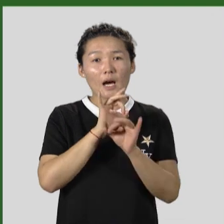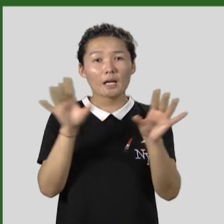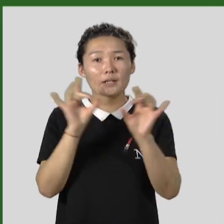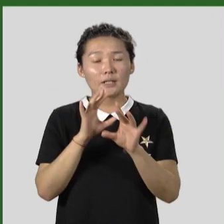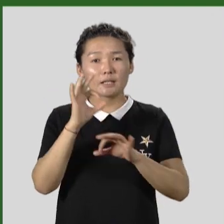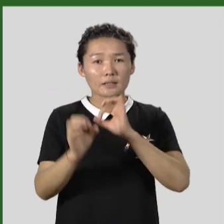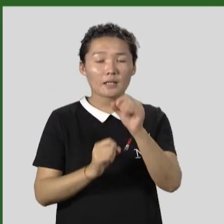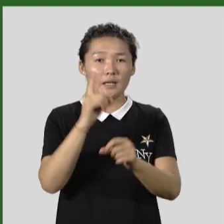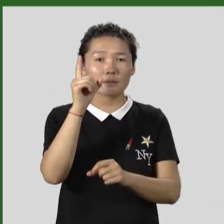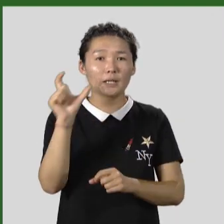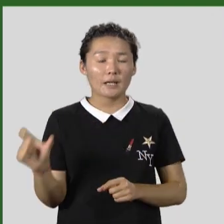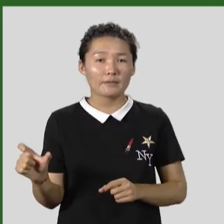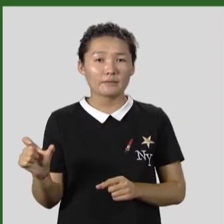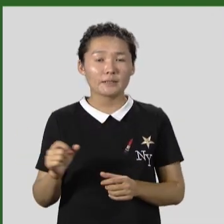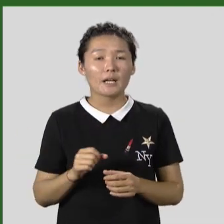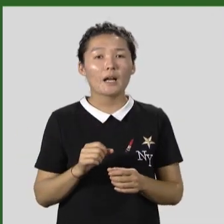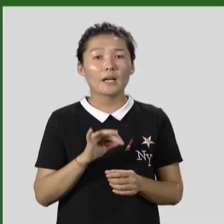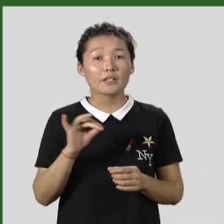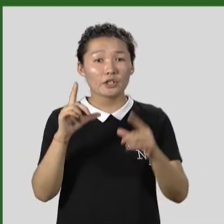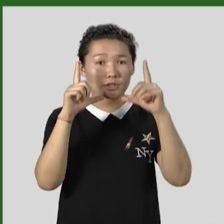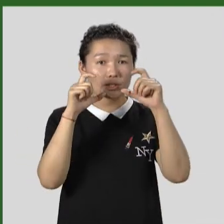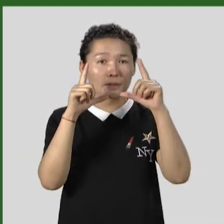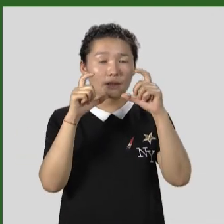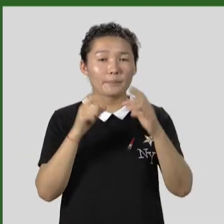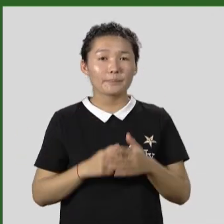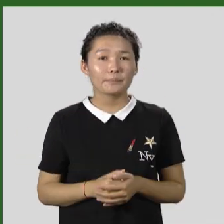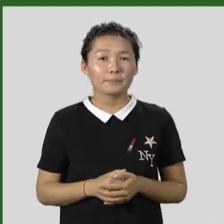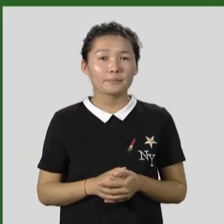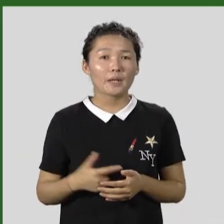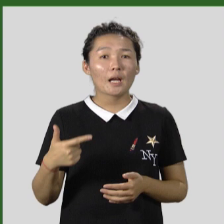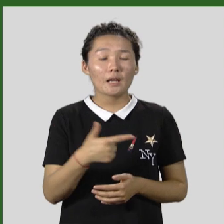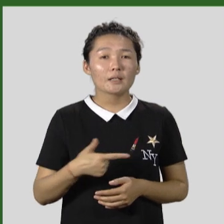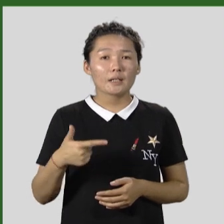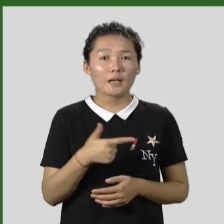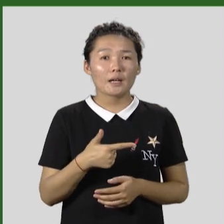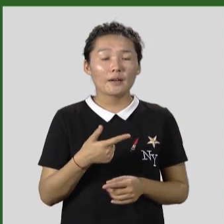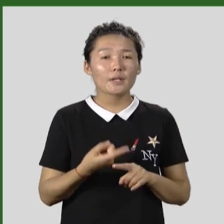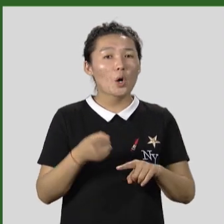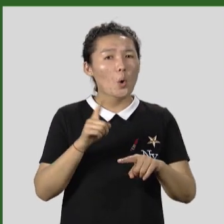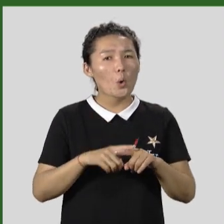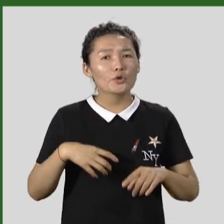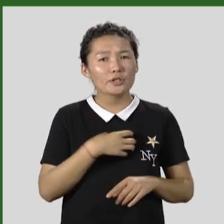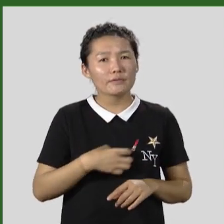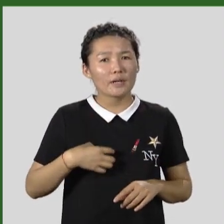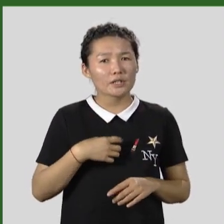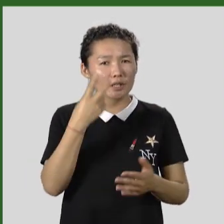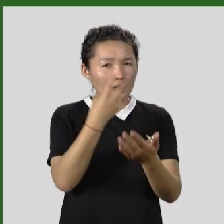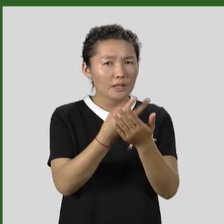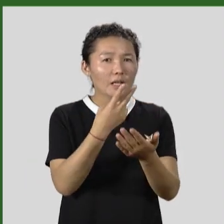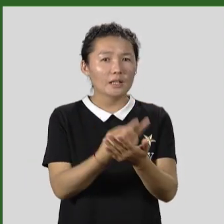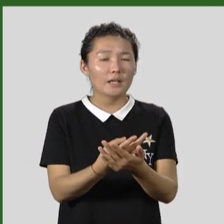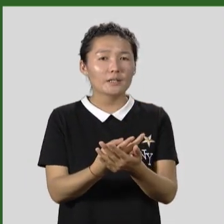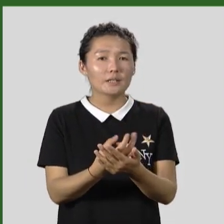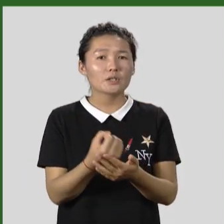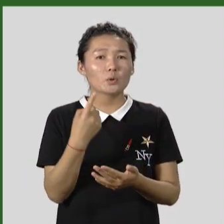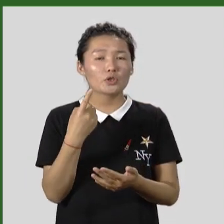и аэрокосмические снимки. В географии очень важны наглядные источники